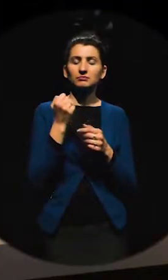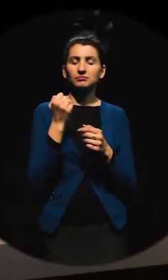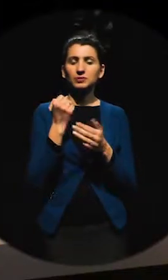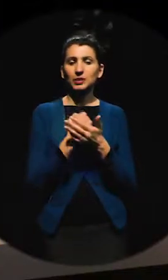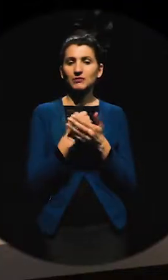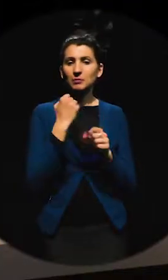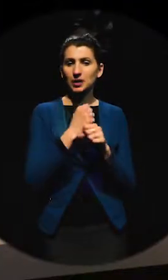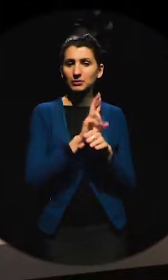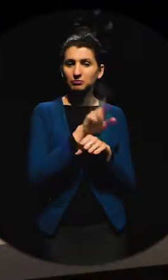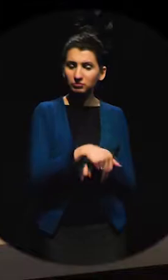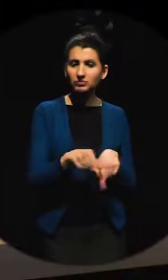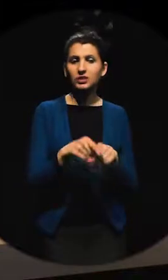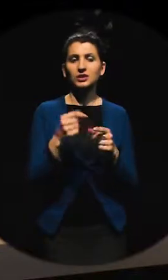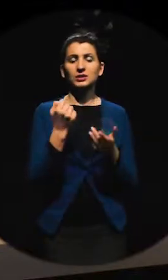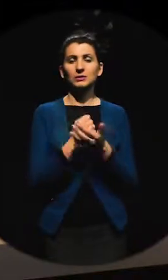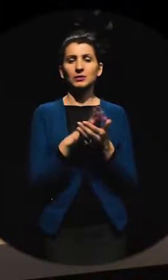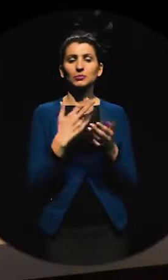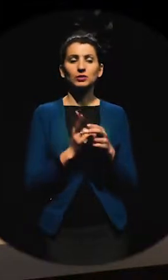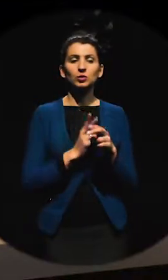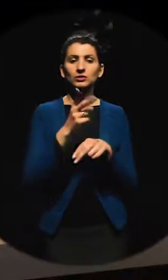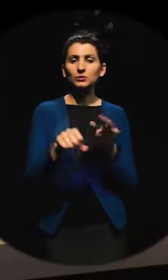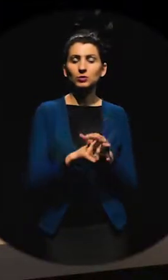kwestie dostępu do instytucji